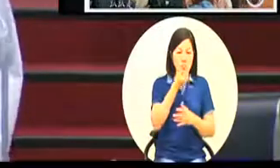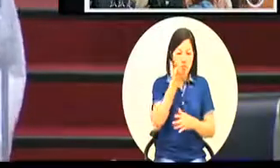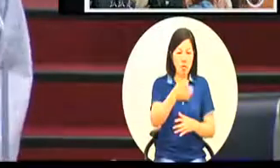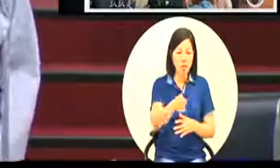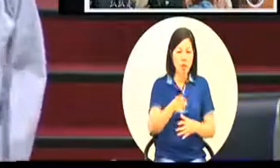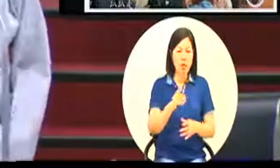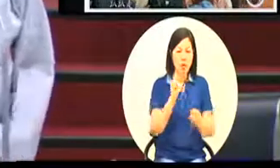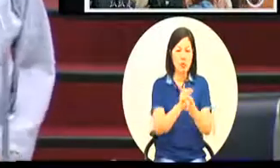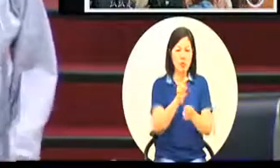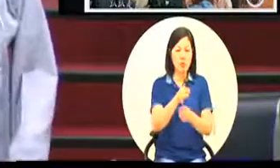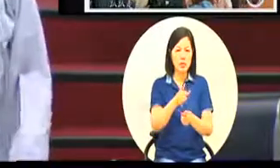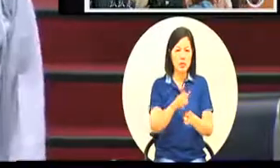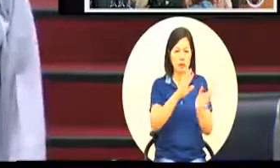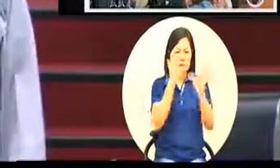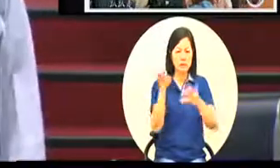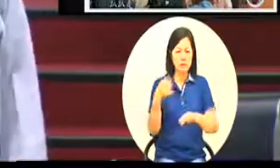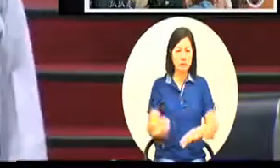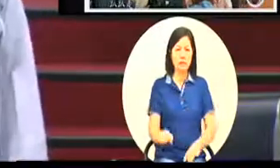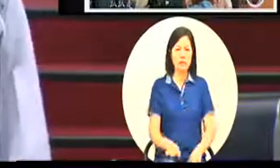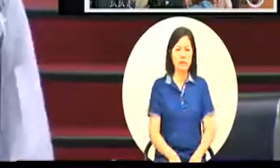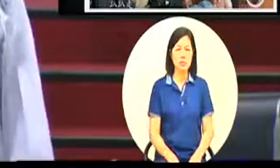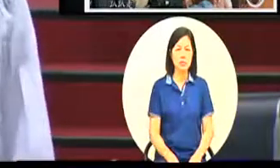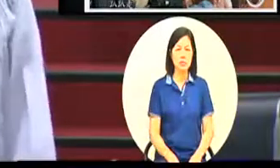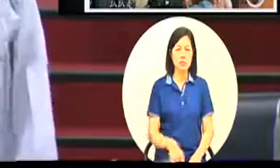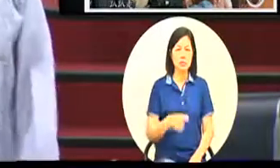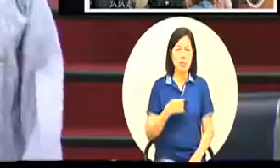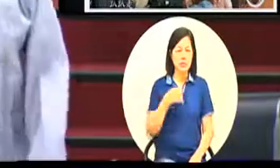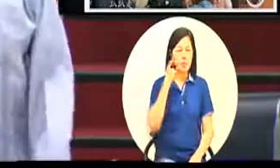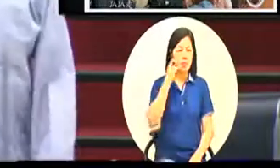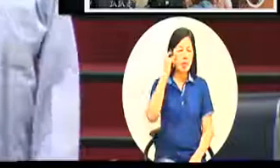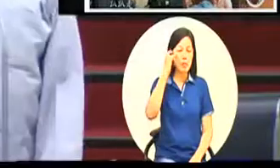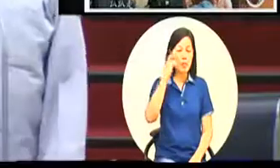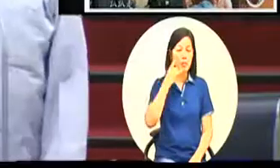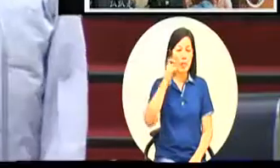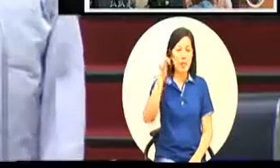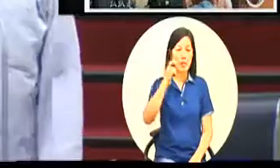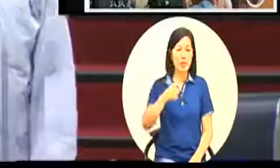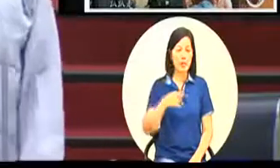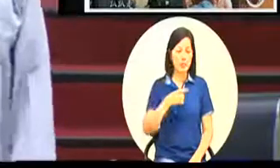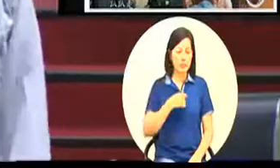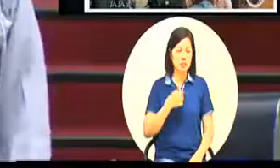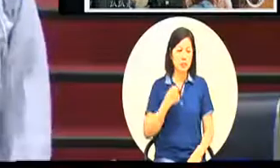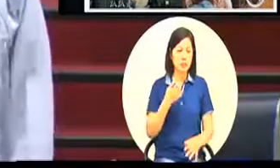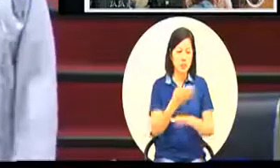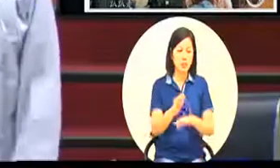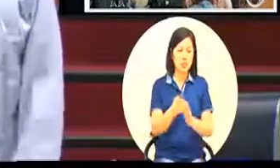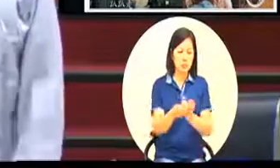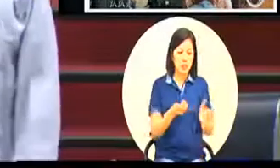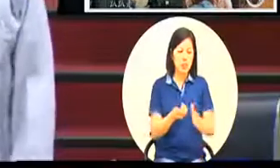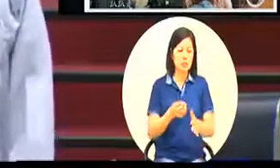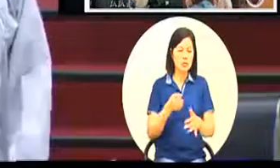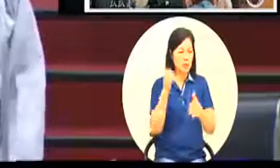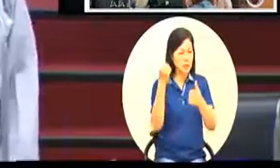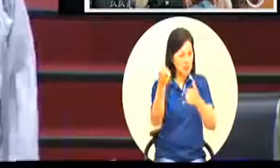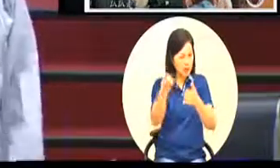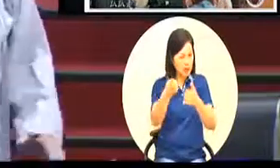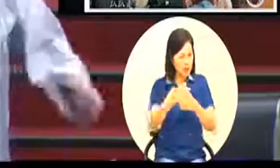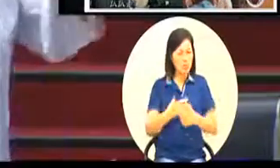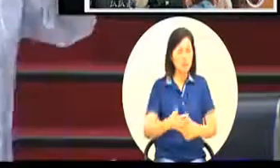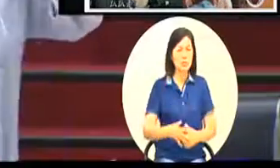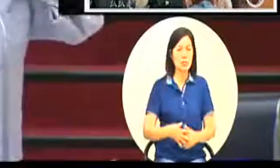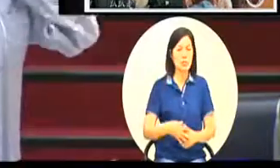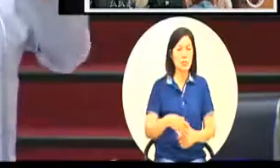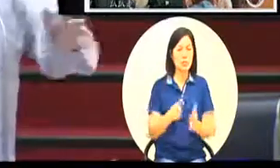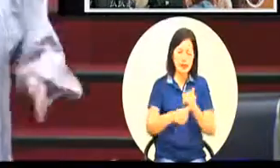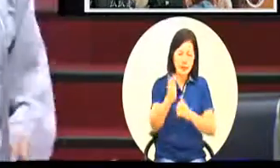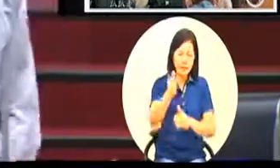行情歹。我的老母要过身，知影我咧插政治，公开甲我讲，讲囝，咱